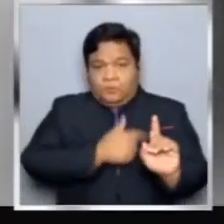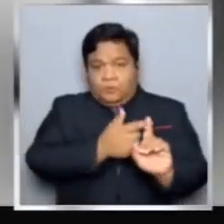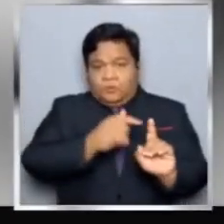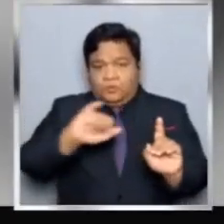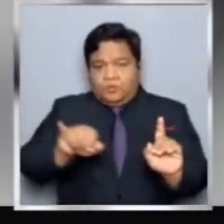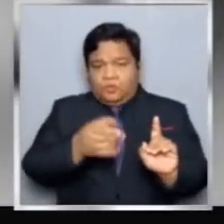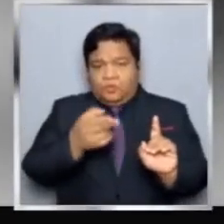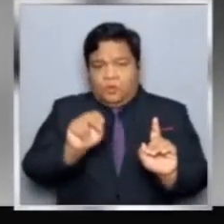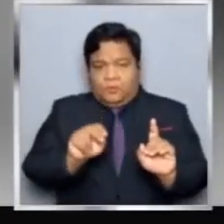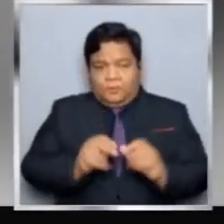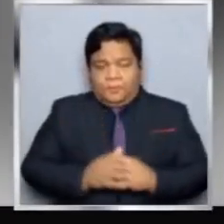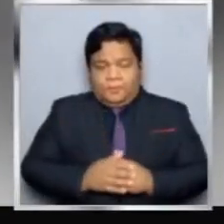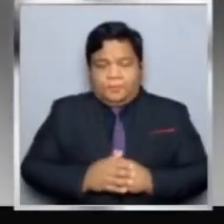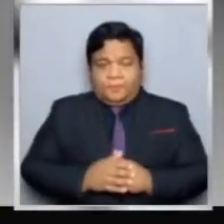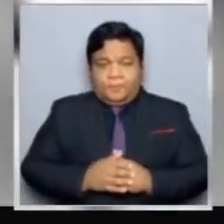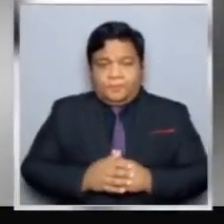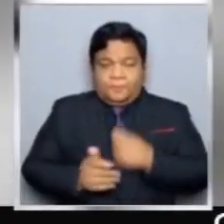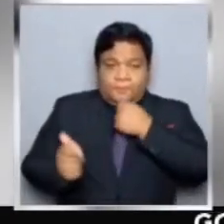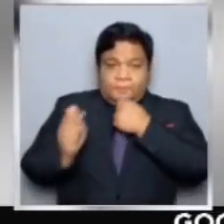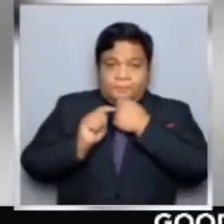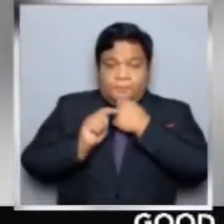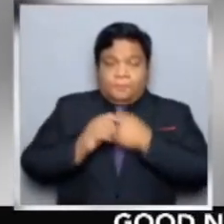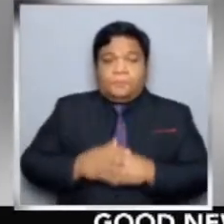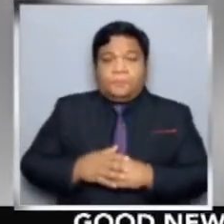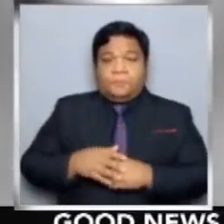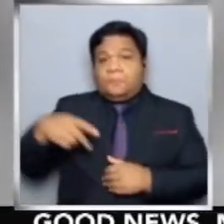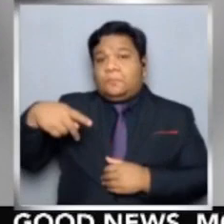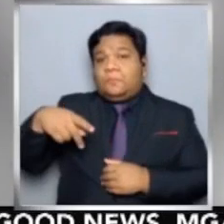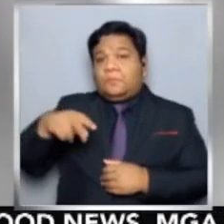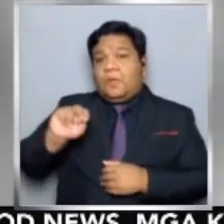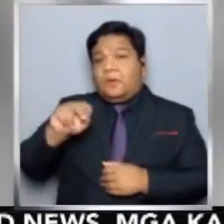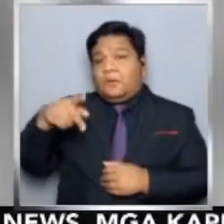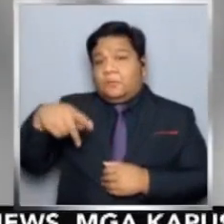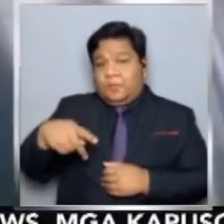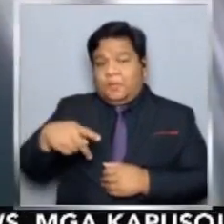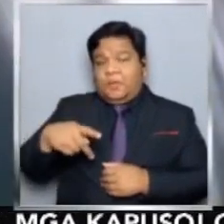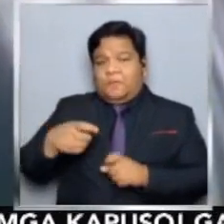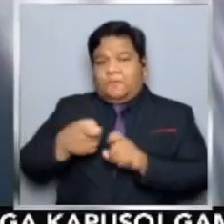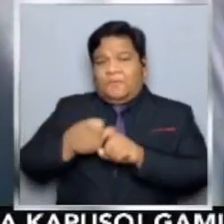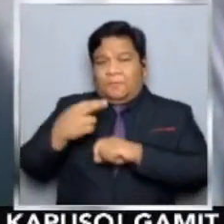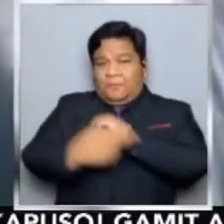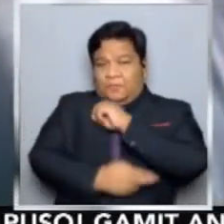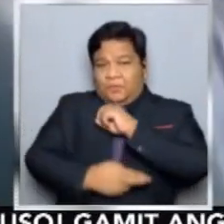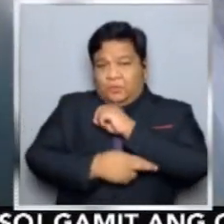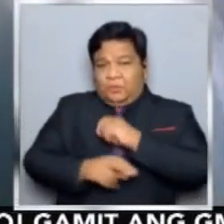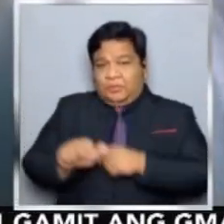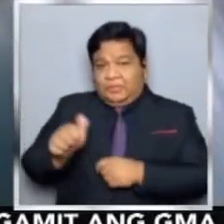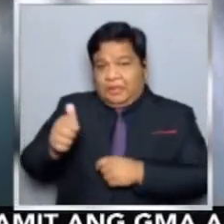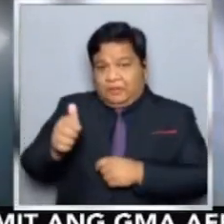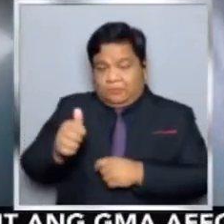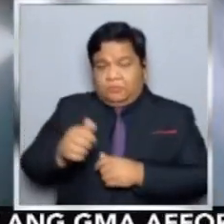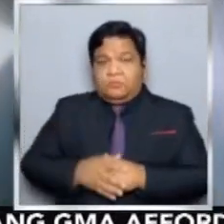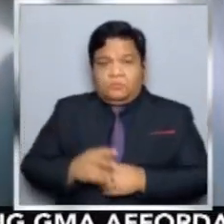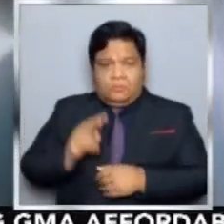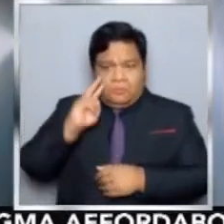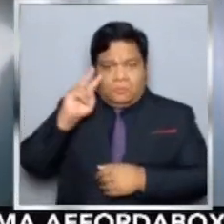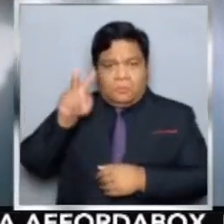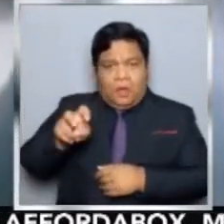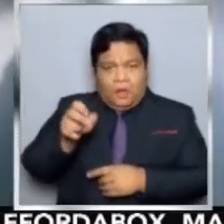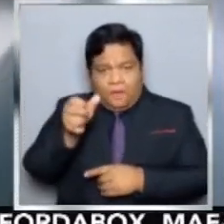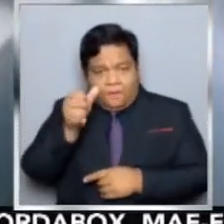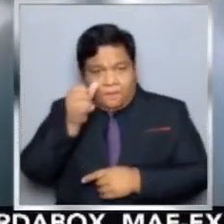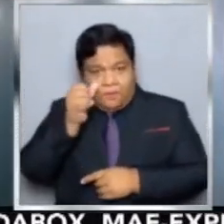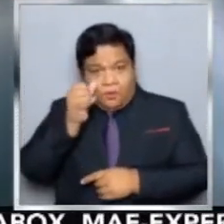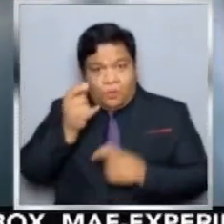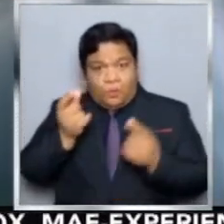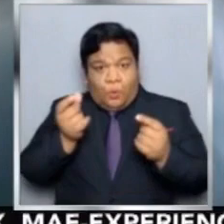Sa video ng PNP Regional Special Operations Unit PRO-10, makikita ang ginagawang pagbubura umano ng mga expiration date ng iba't ibang brand